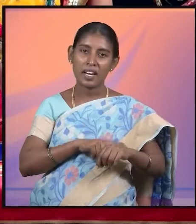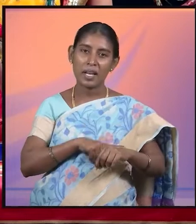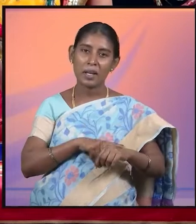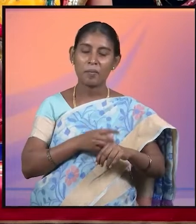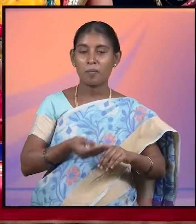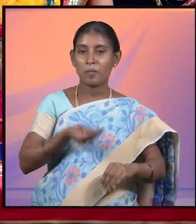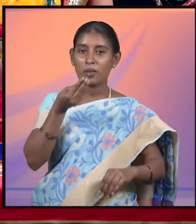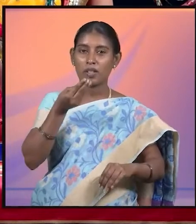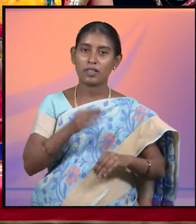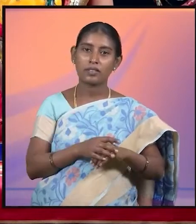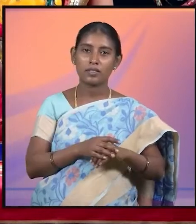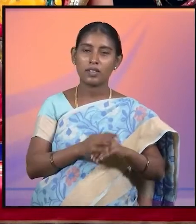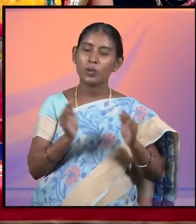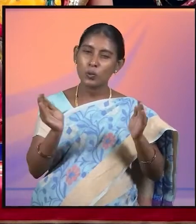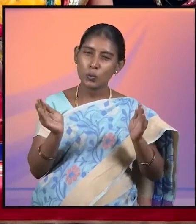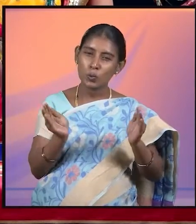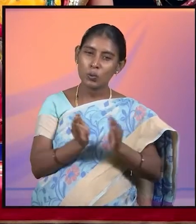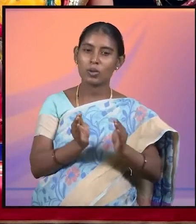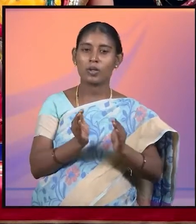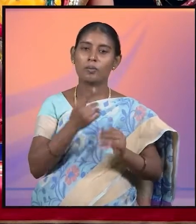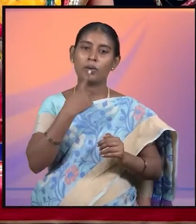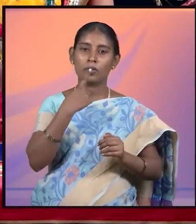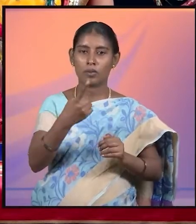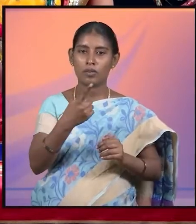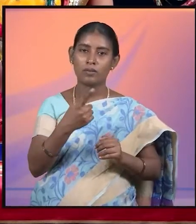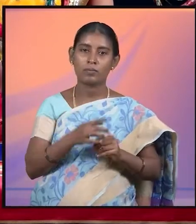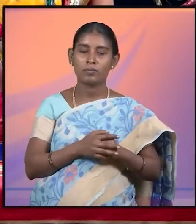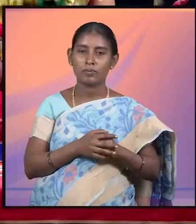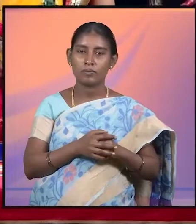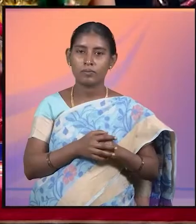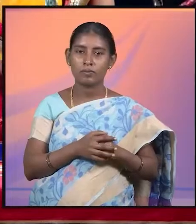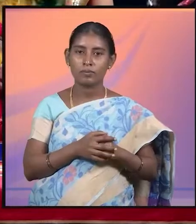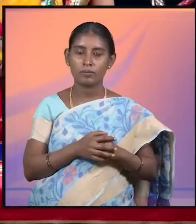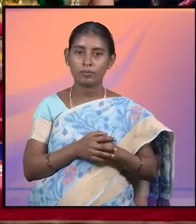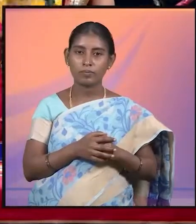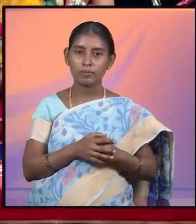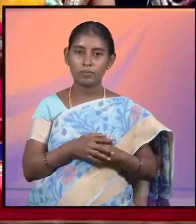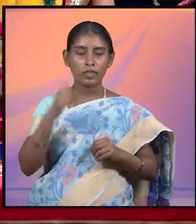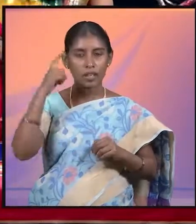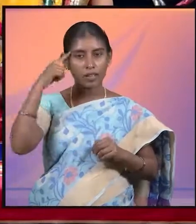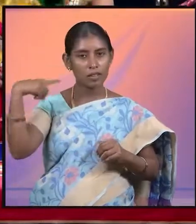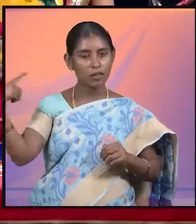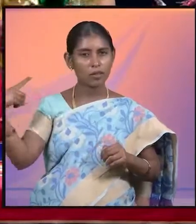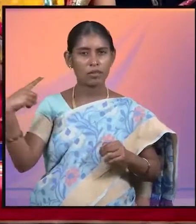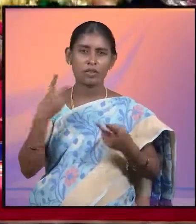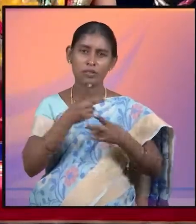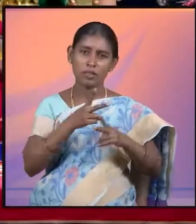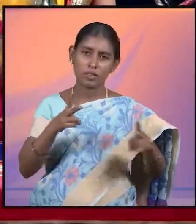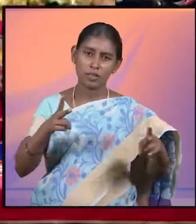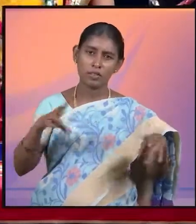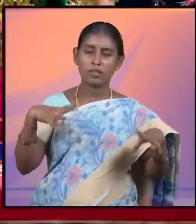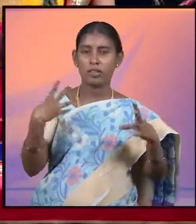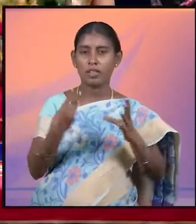நேரமானதுனால அவங்கள பத்தி சுருக்கமா சொல்றேன், கேட்டுக்கோங்க. கண்டாங்க கண்டாங்க கனவு எல்லாம்,